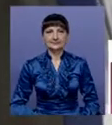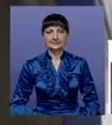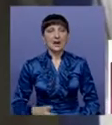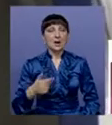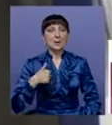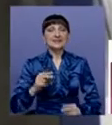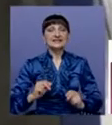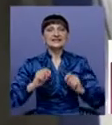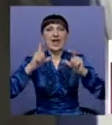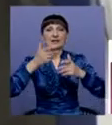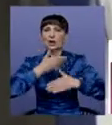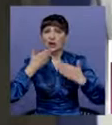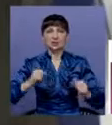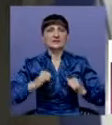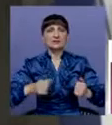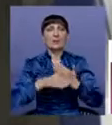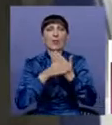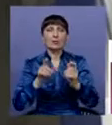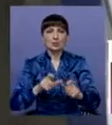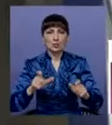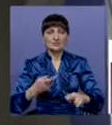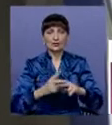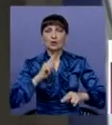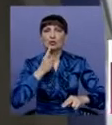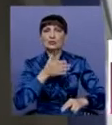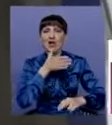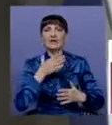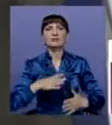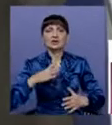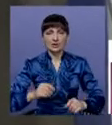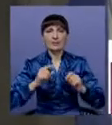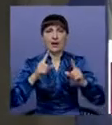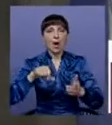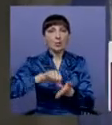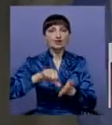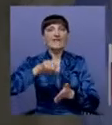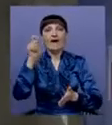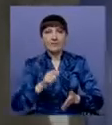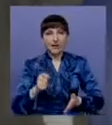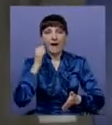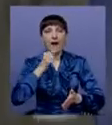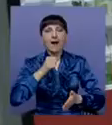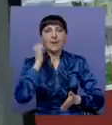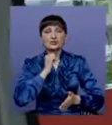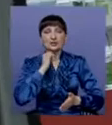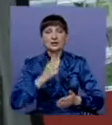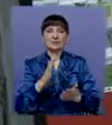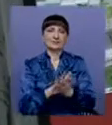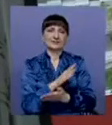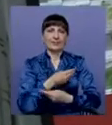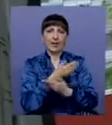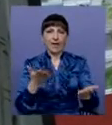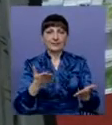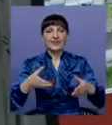Мы не завышаем цены, стараемся помочь народу в такое нелегкое время. Участникам Отечественной войны лекарства выдаем бесплатно. Мониторинговая